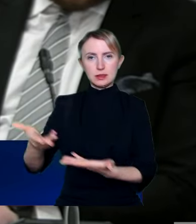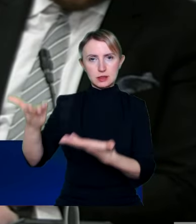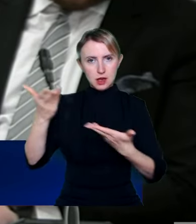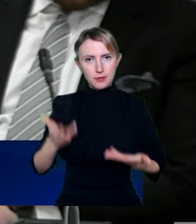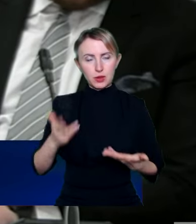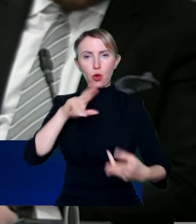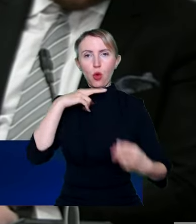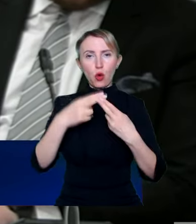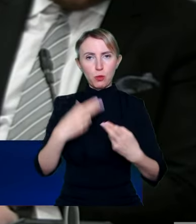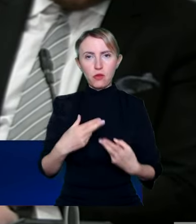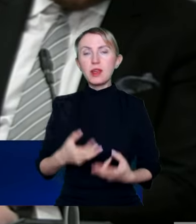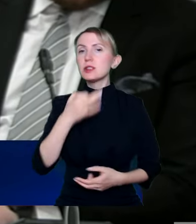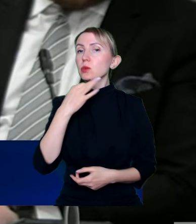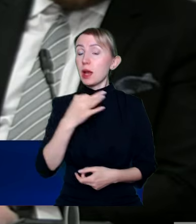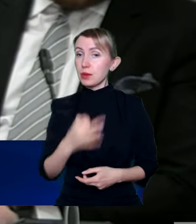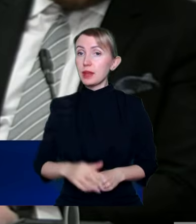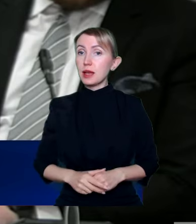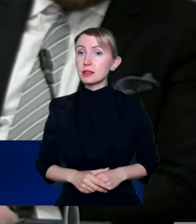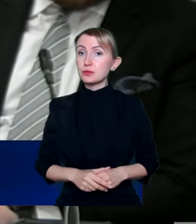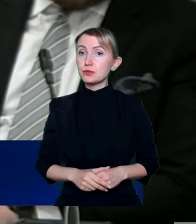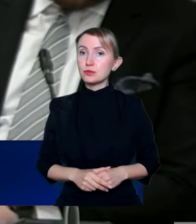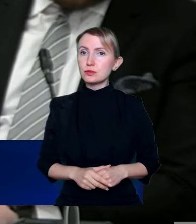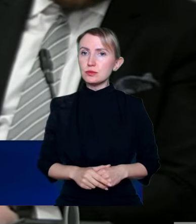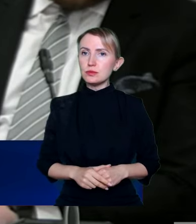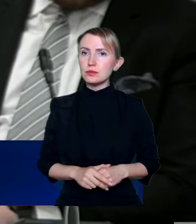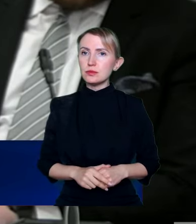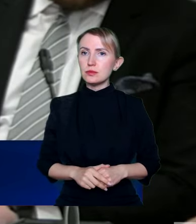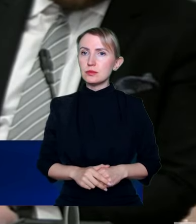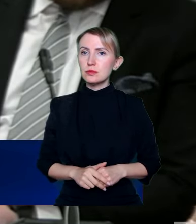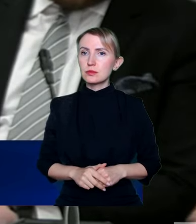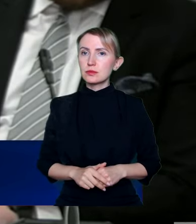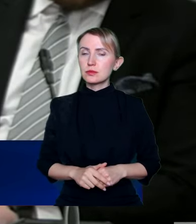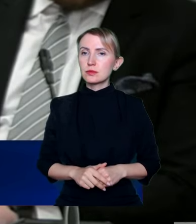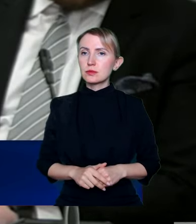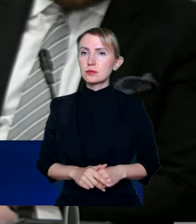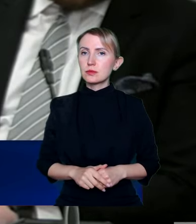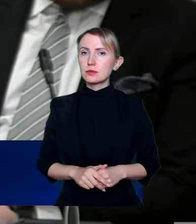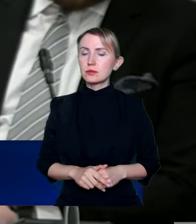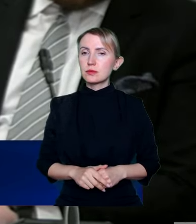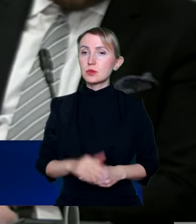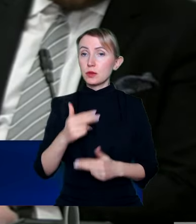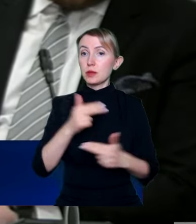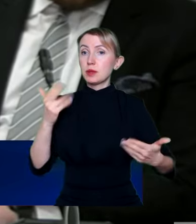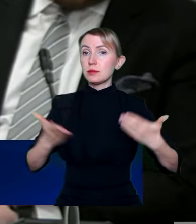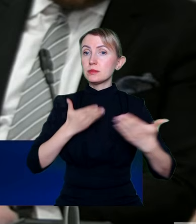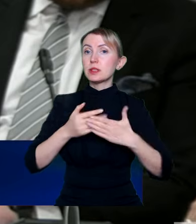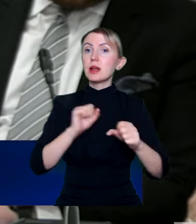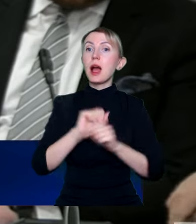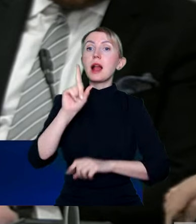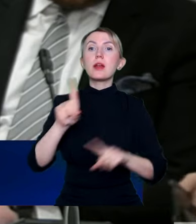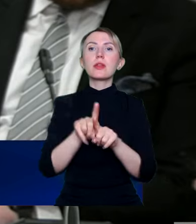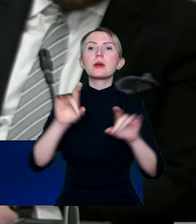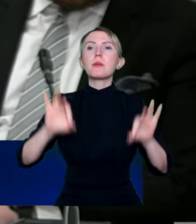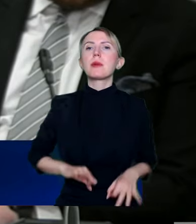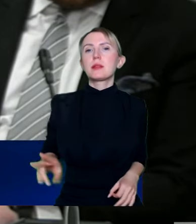te pytania, które są w tym zakresie przedkładane, ale również, żeby pan minister